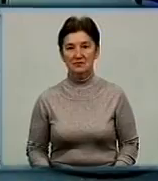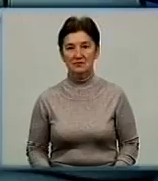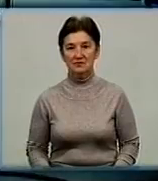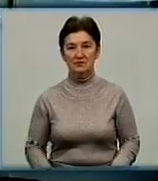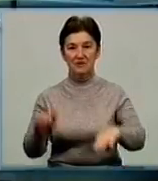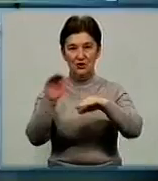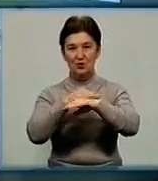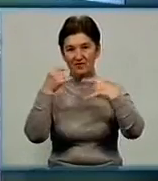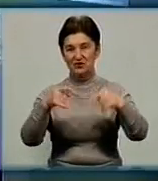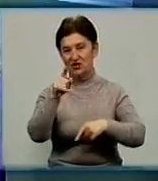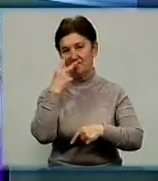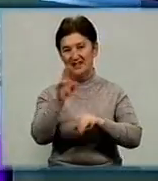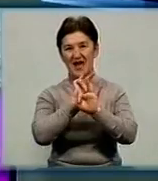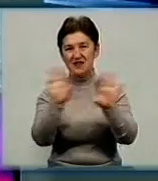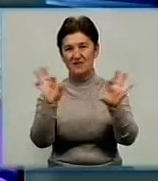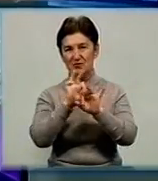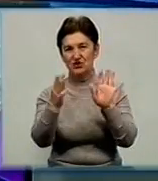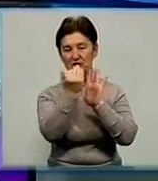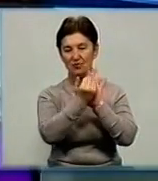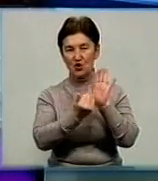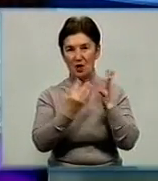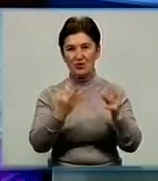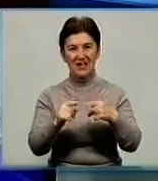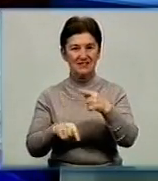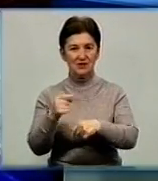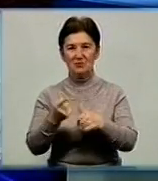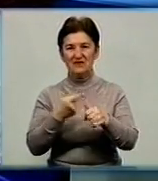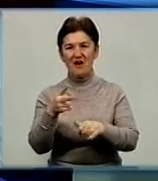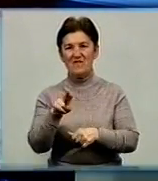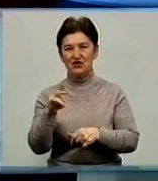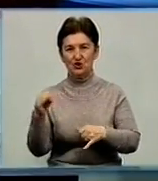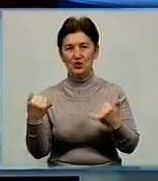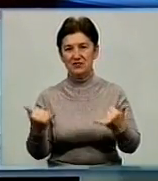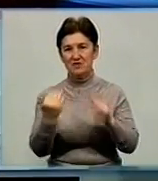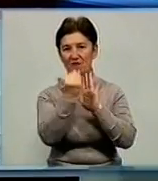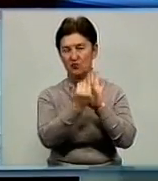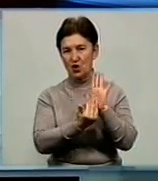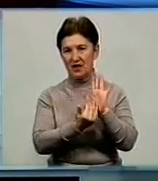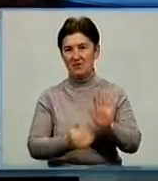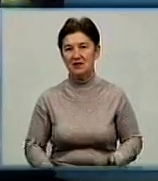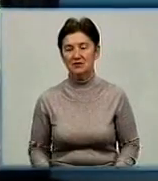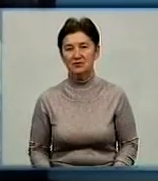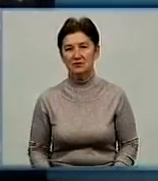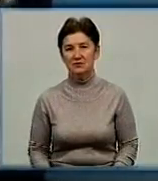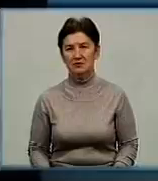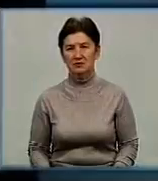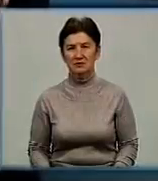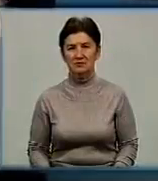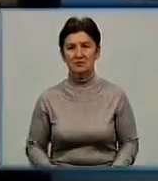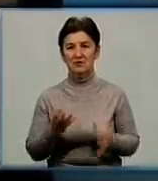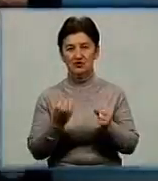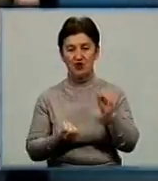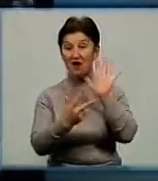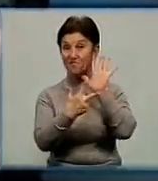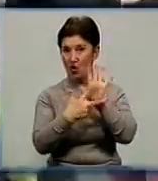Доброго вечора! Ви дивитесь інформаційну програму «День за днем». Мене звати Володимир Вященко. Сьогодні в програмі. Ще